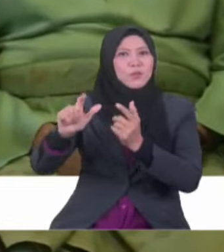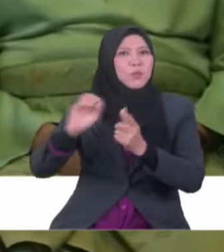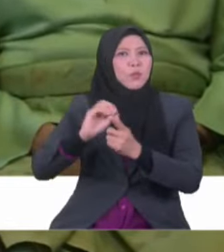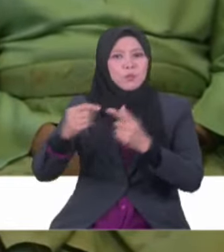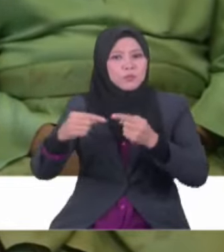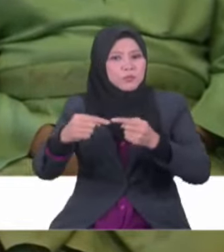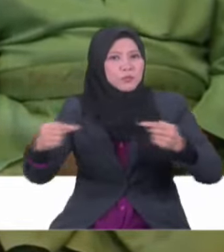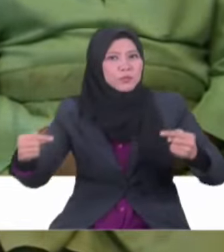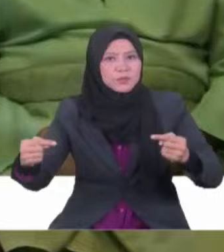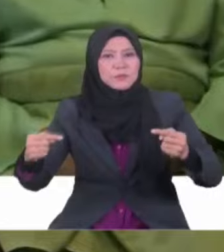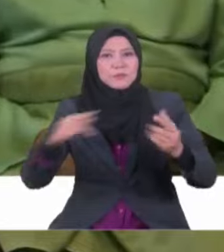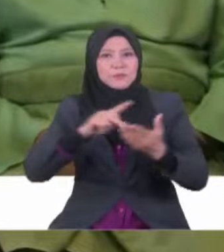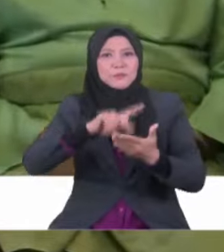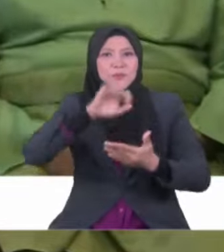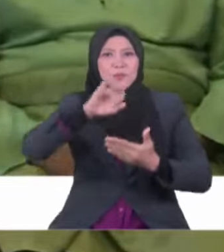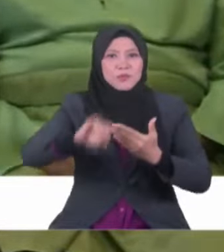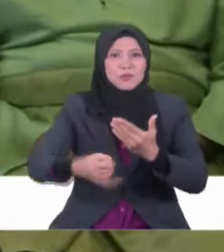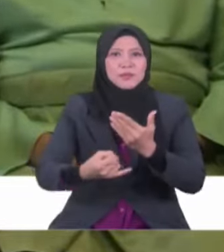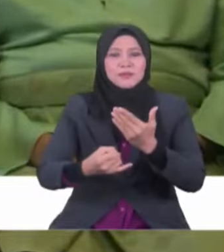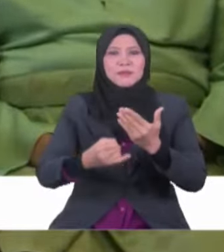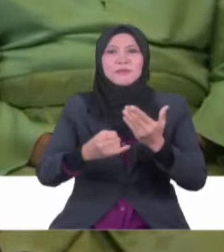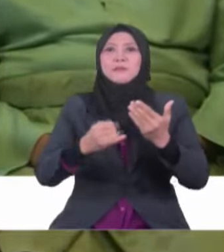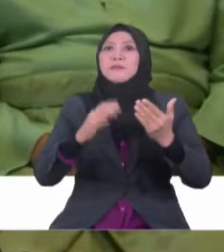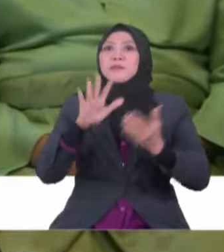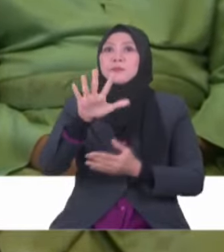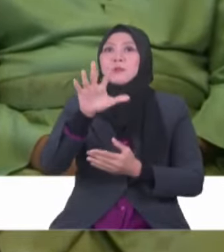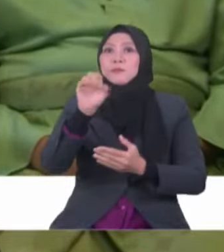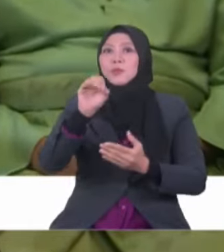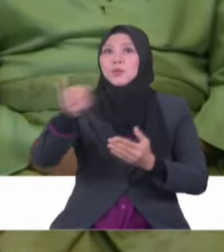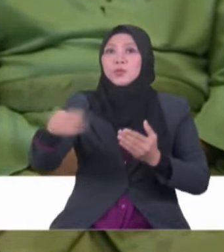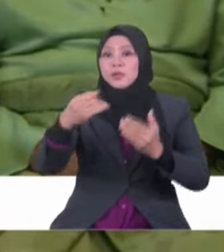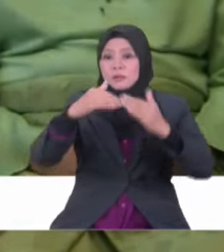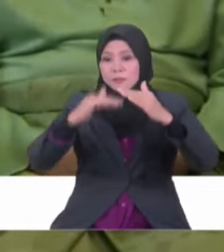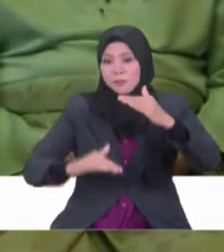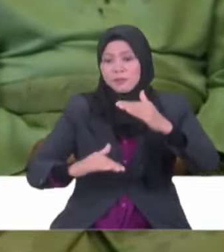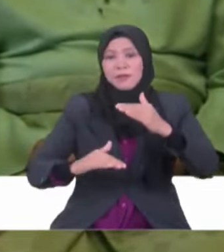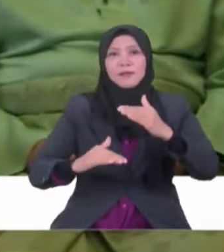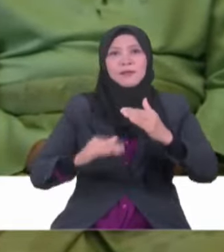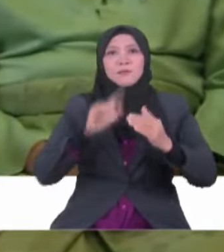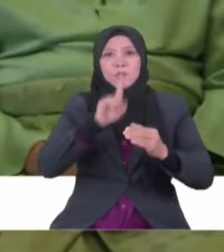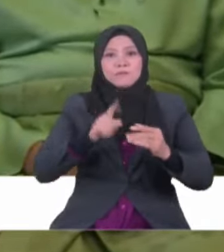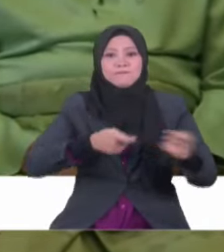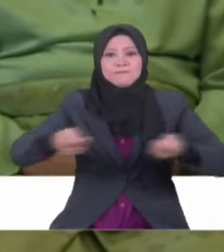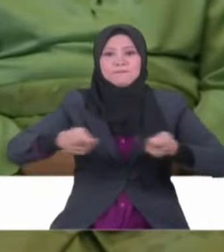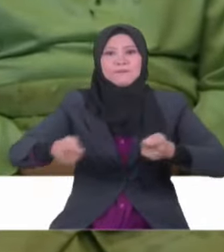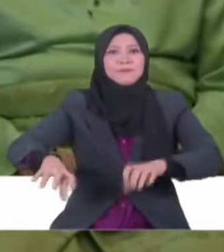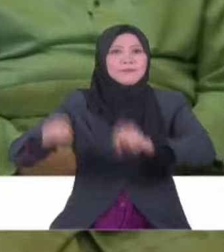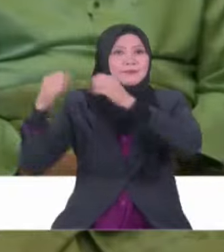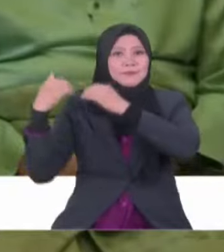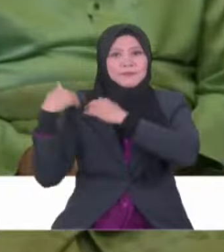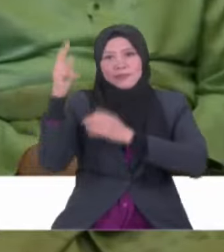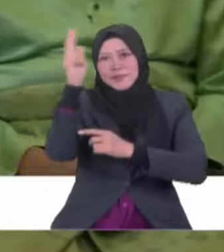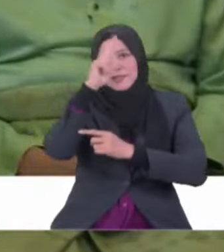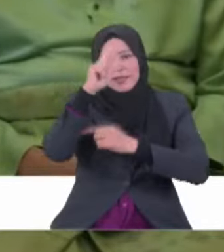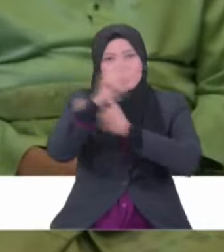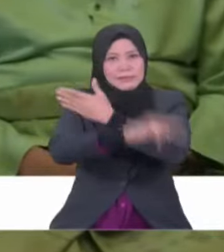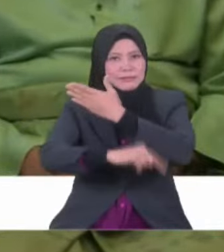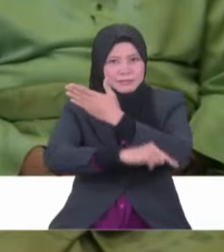putuskan supaya projek-projek di bawah 50 juta dikendalikan sepenuhnya oleh kerajaan negeri di bawah JKR